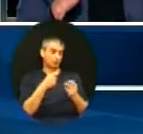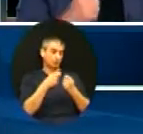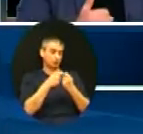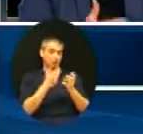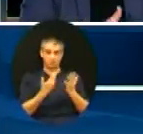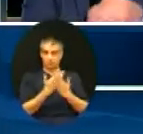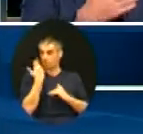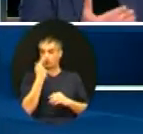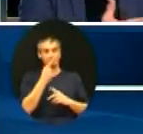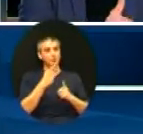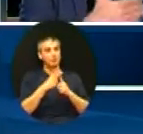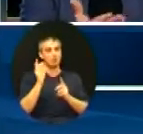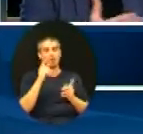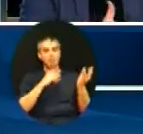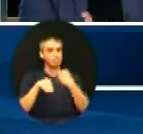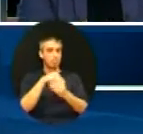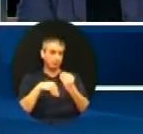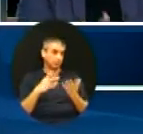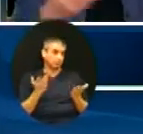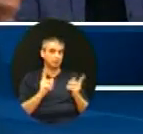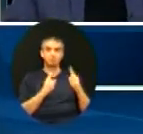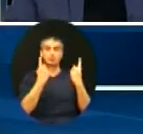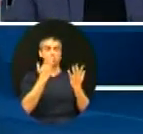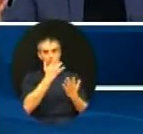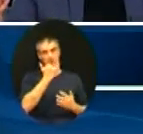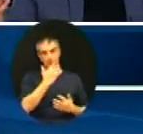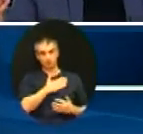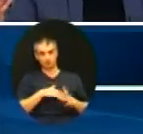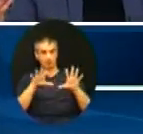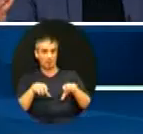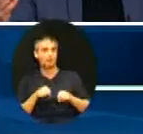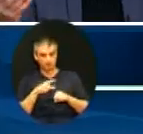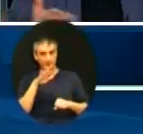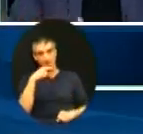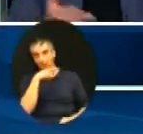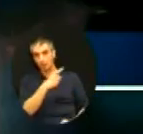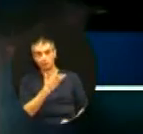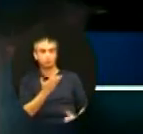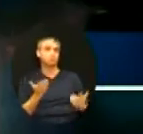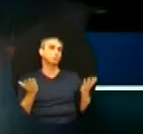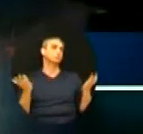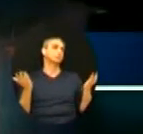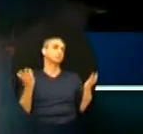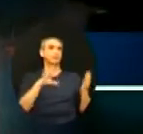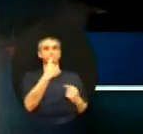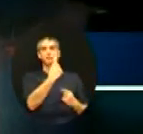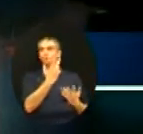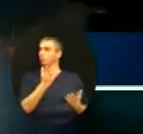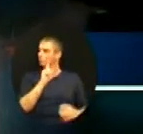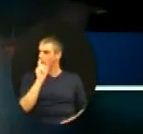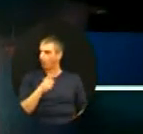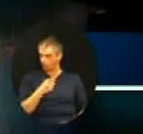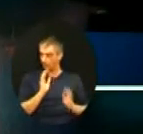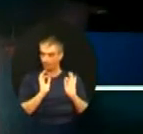לאייטם הקודם, אולי כעומק הטיוח, עומק הסיפוח או משהו כזה, פתאום הוא כן ירצה לספח את מעלה אדומים. דוד ביטן, יכול